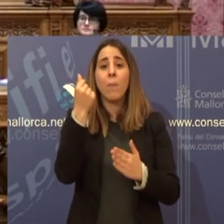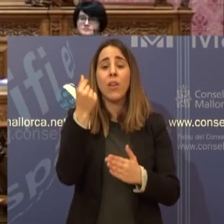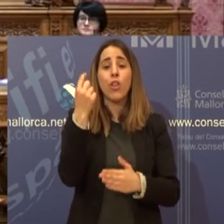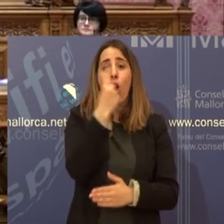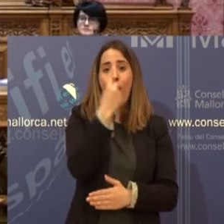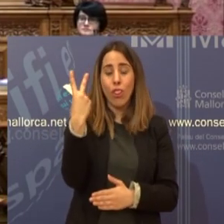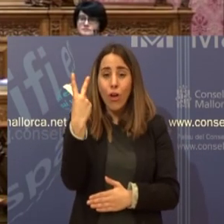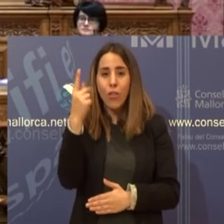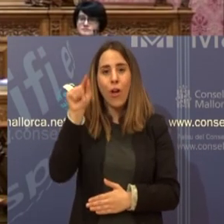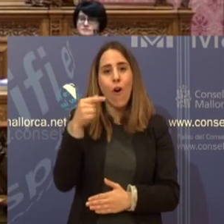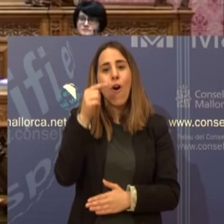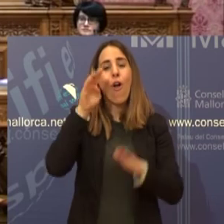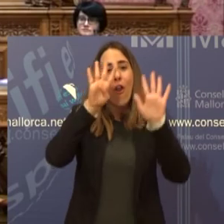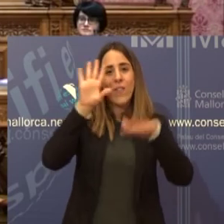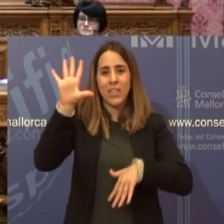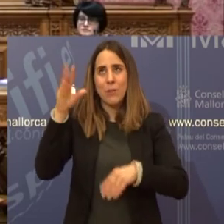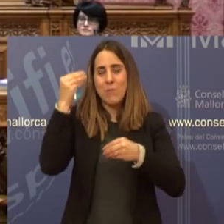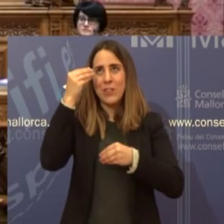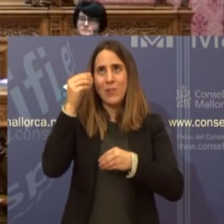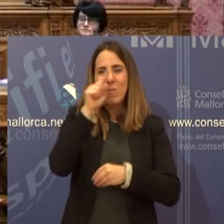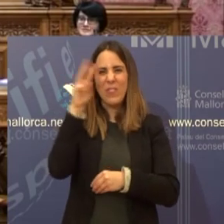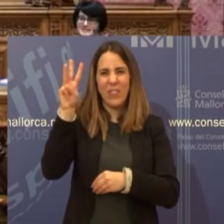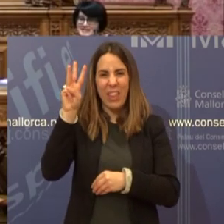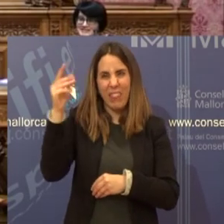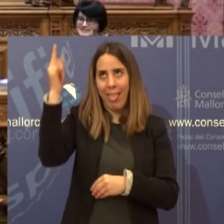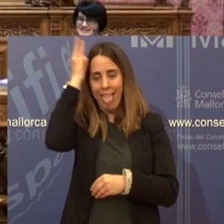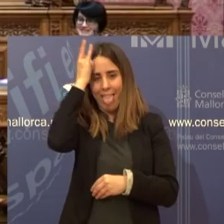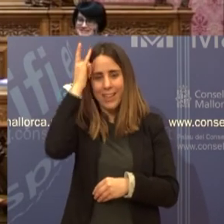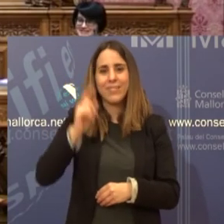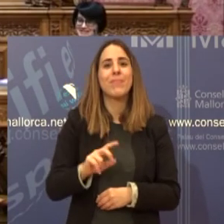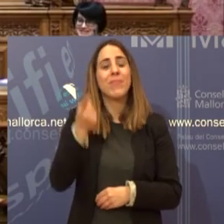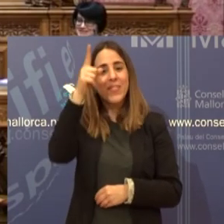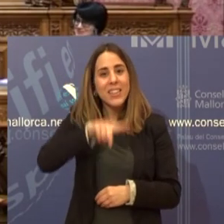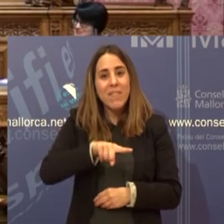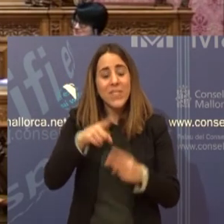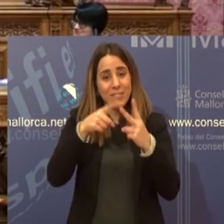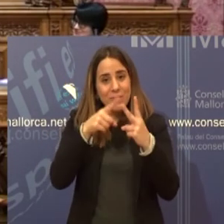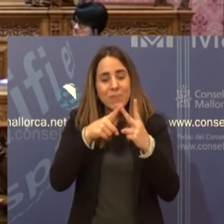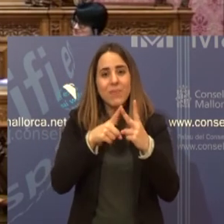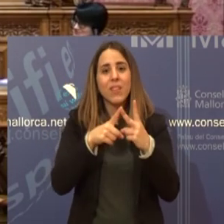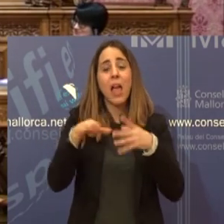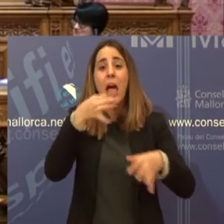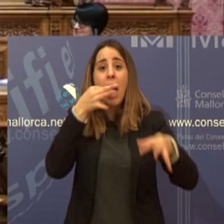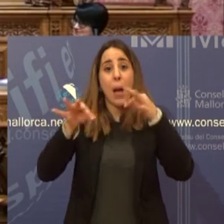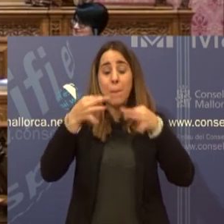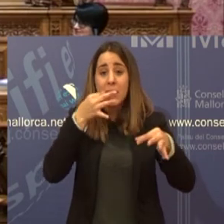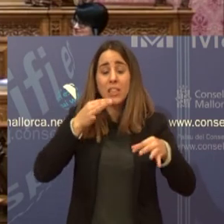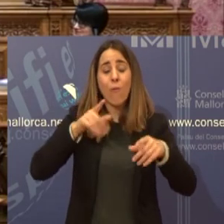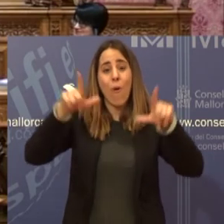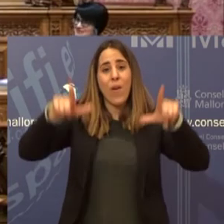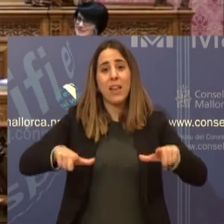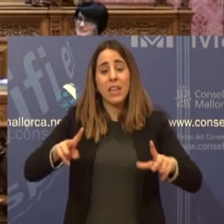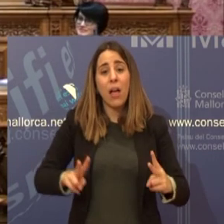de 12,95, supos que és per allò del número 13. I també podeu gaudir d'un aperitiu que està